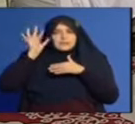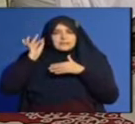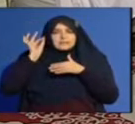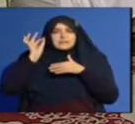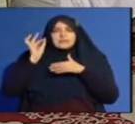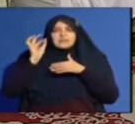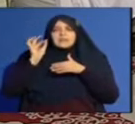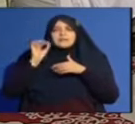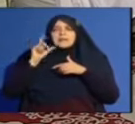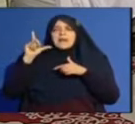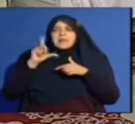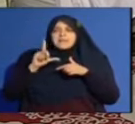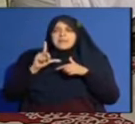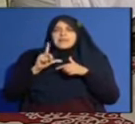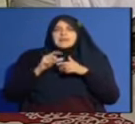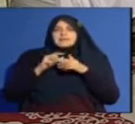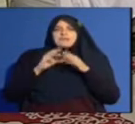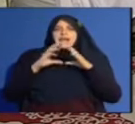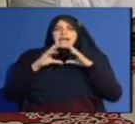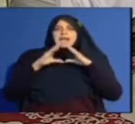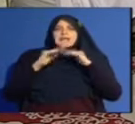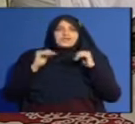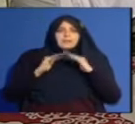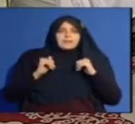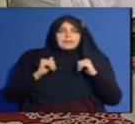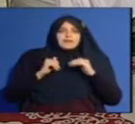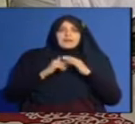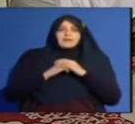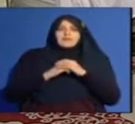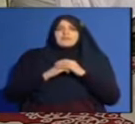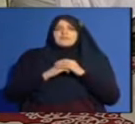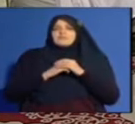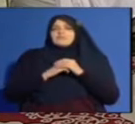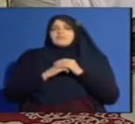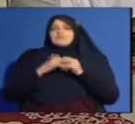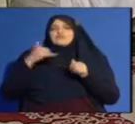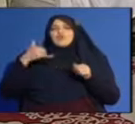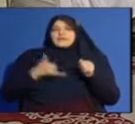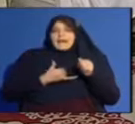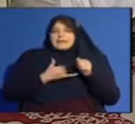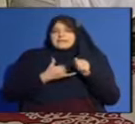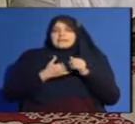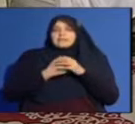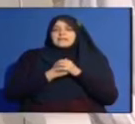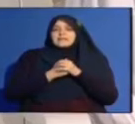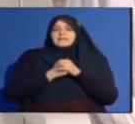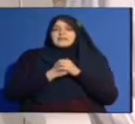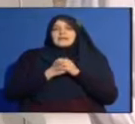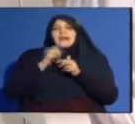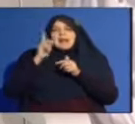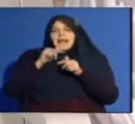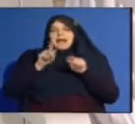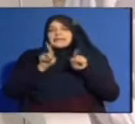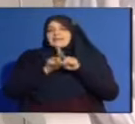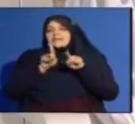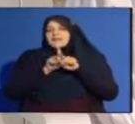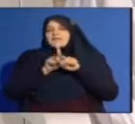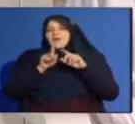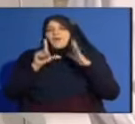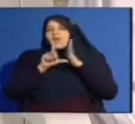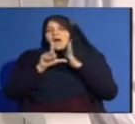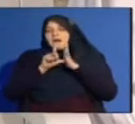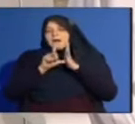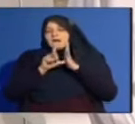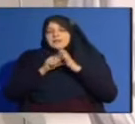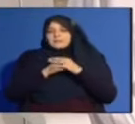ليبيا وفي مصر والبلدان وفي الأردن وغيرها من البلدان لها ما يشبهها. لها